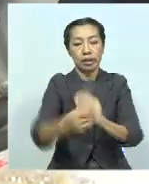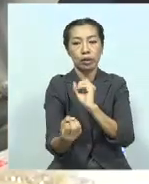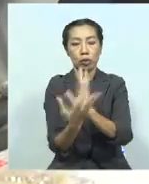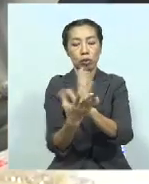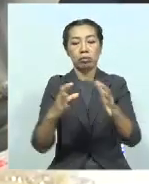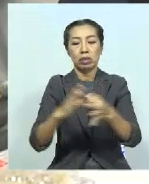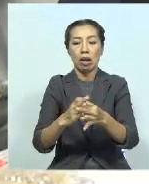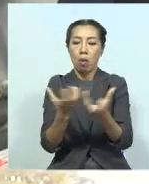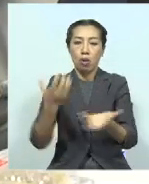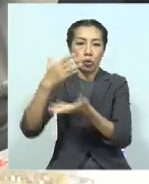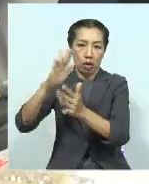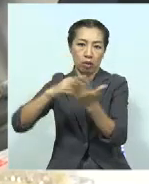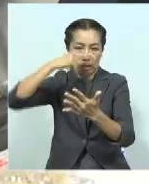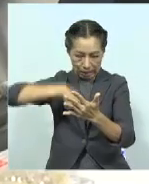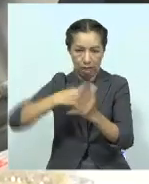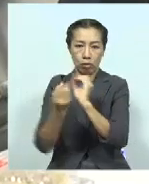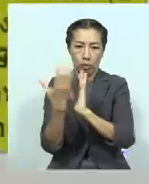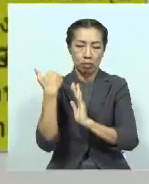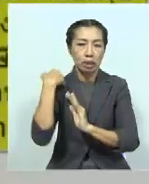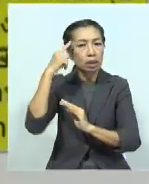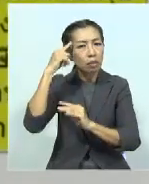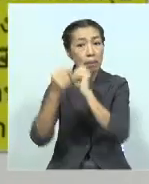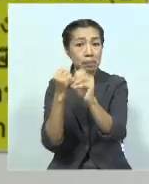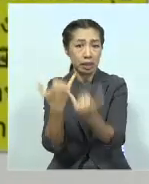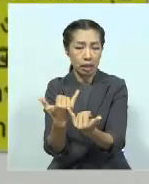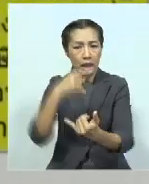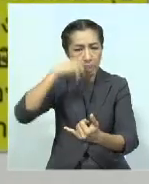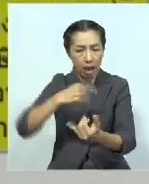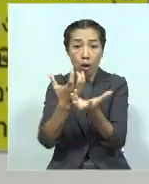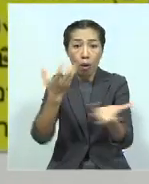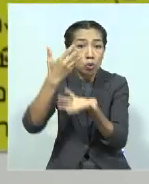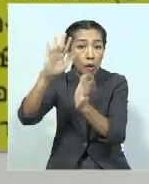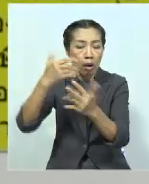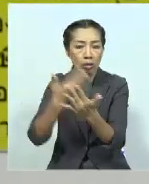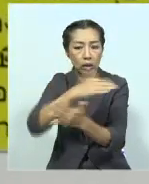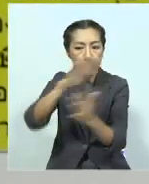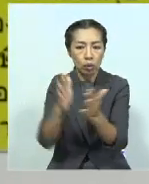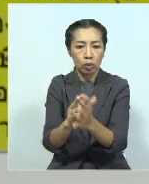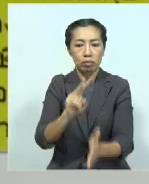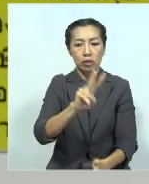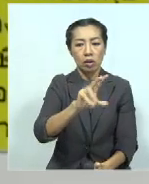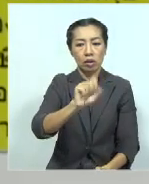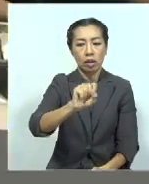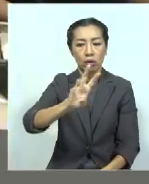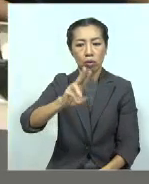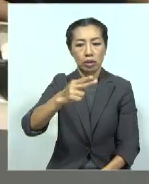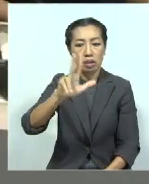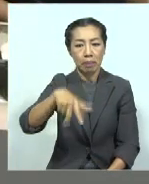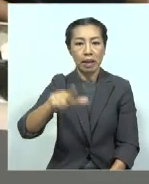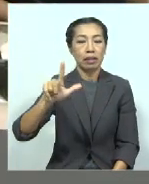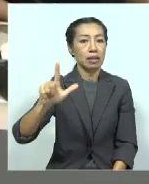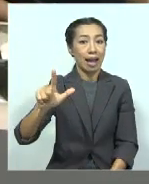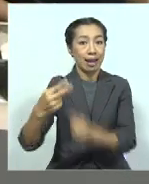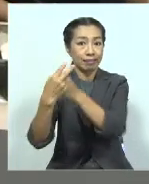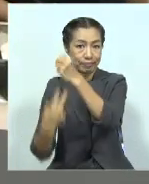กระทบต่อภาคการส่งออกของไทยทำให้คาดว่าปีนี้ไทยจะมีมูลค่าการส่งออกประมาณ 263,000